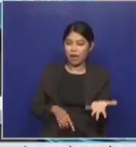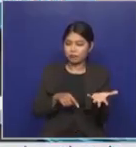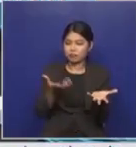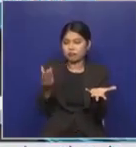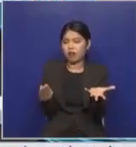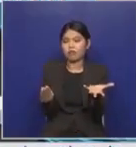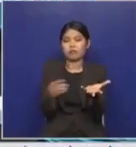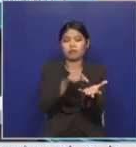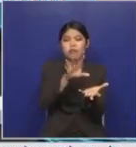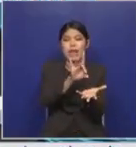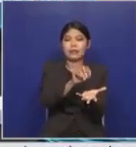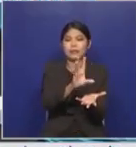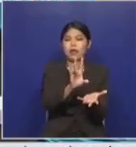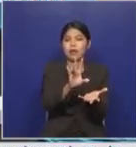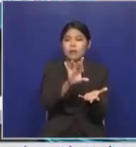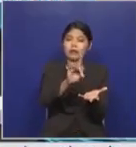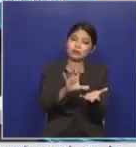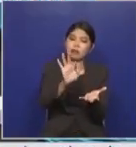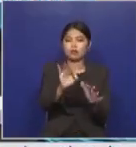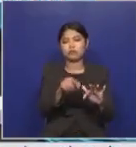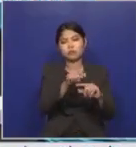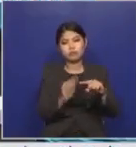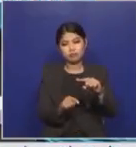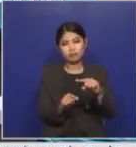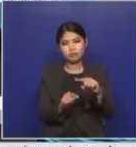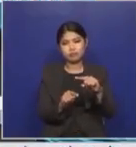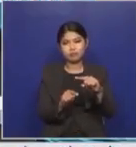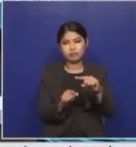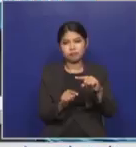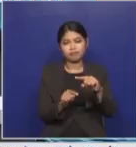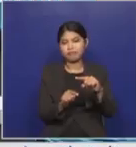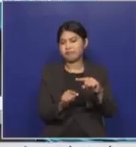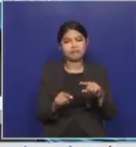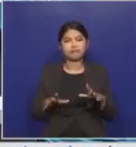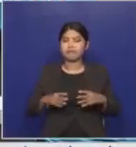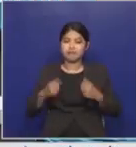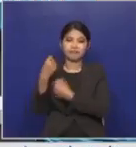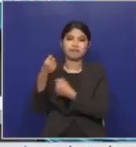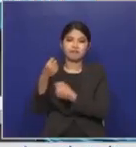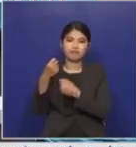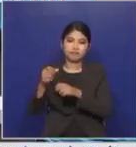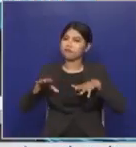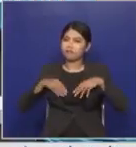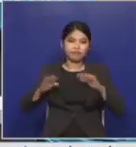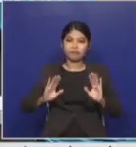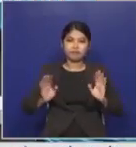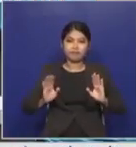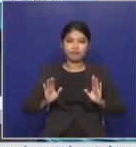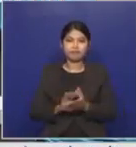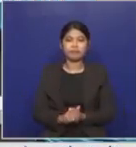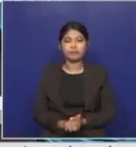มากกว่า 80 90เปอร์เซ็นต์โดยธรรมก็จะไม่เห็นด้วยกับการชุมนุมที่